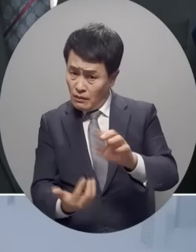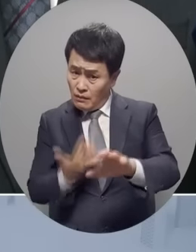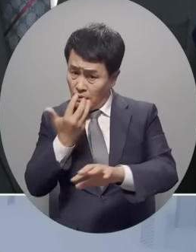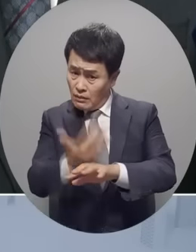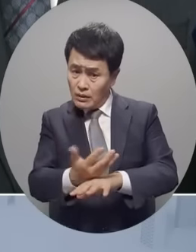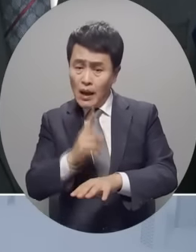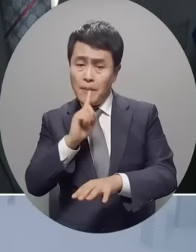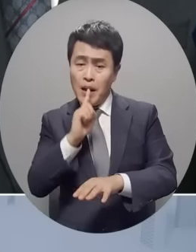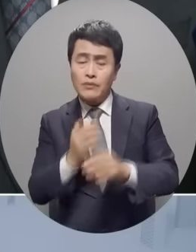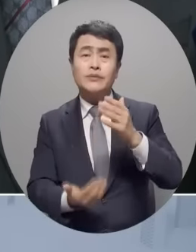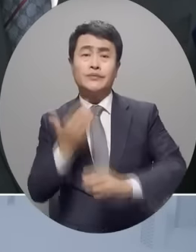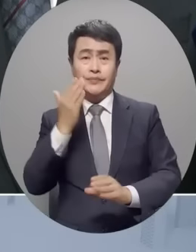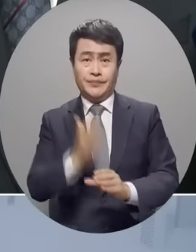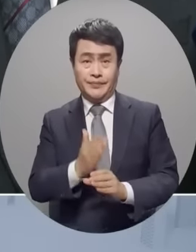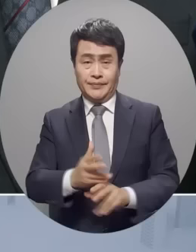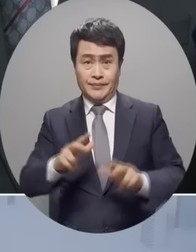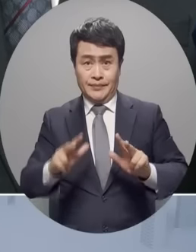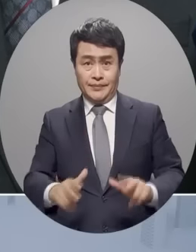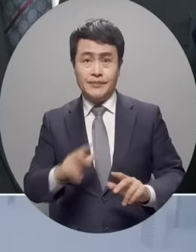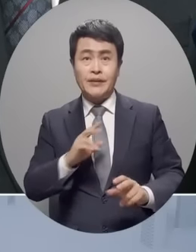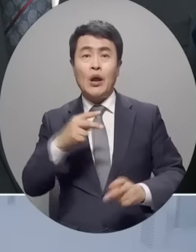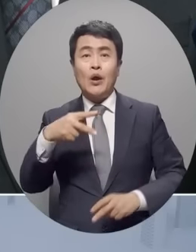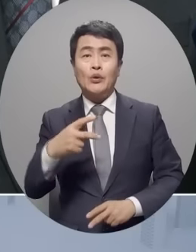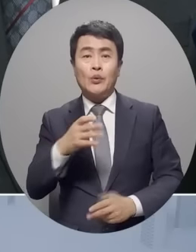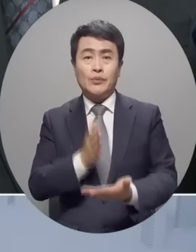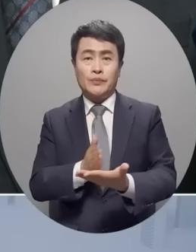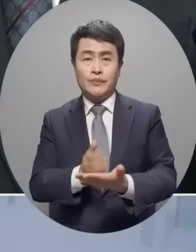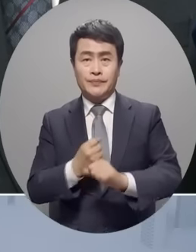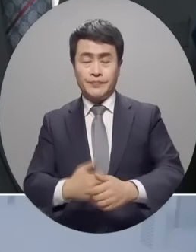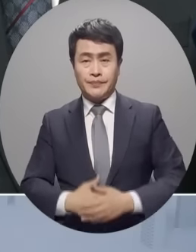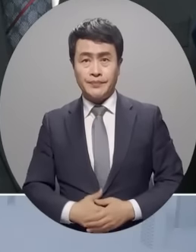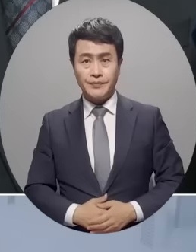전망도 나오고 있습니다. 지금까지 도쿄에서 전해드렸습니다.